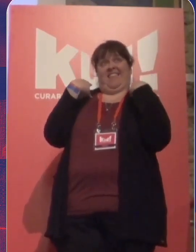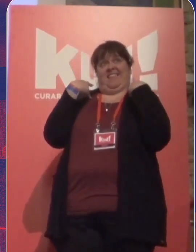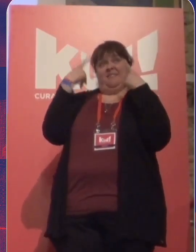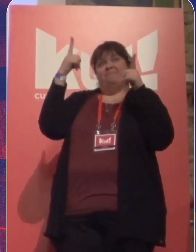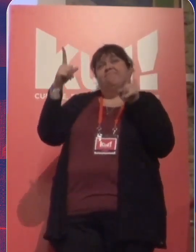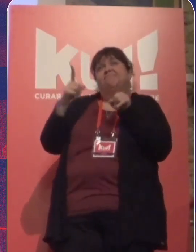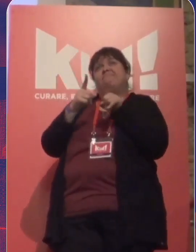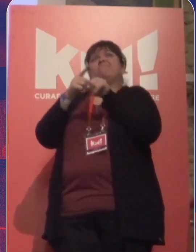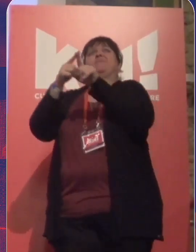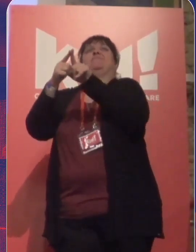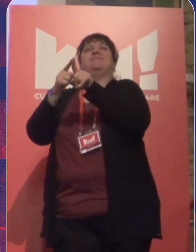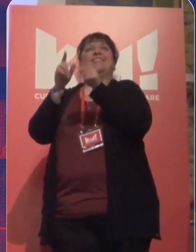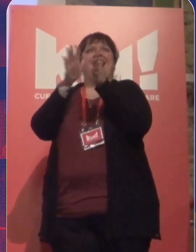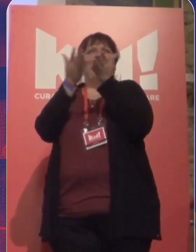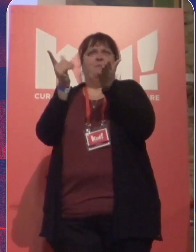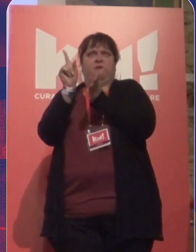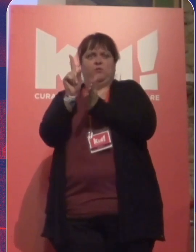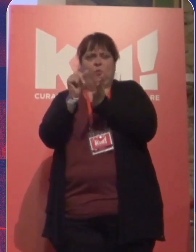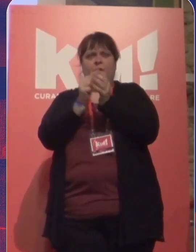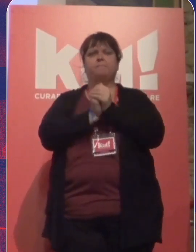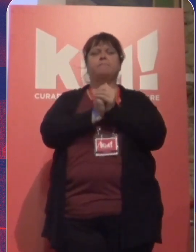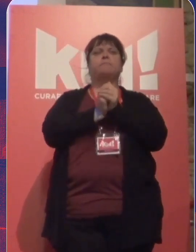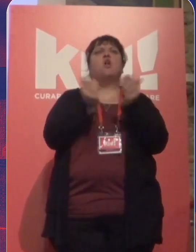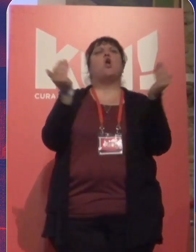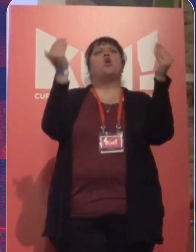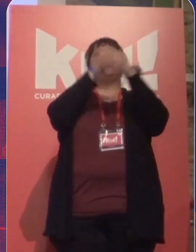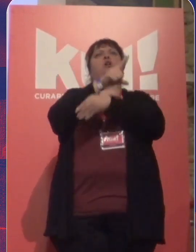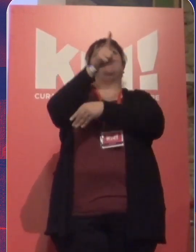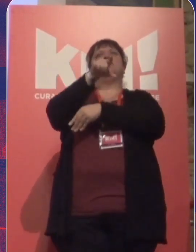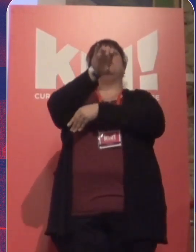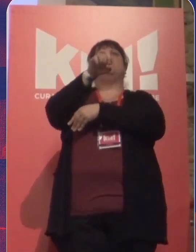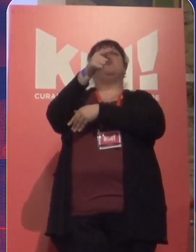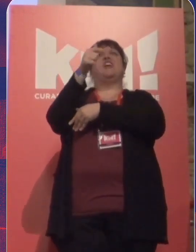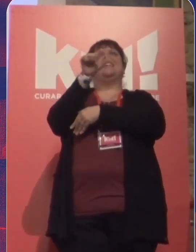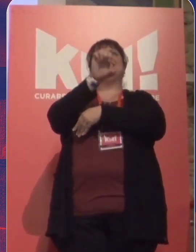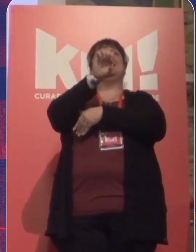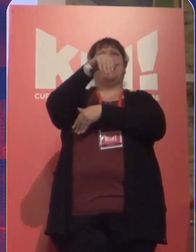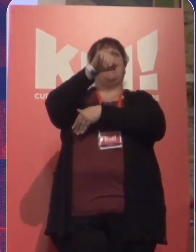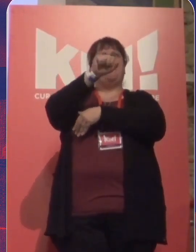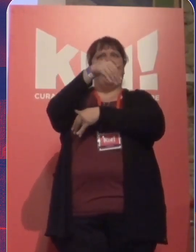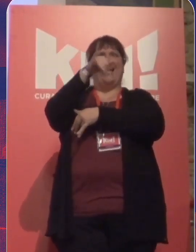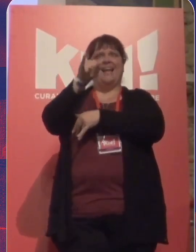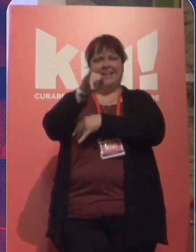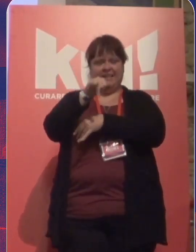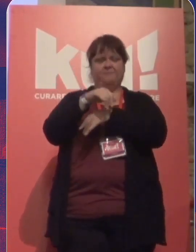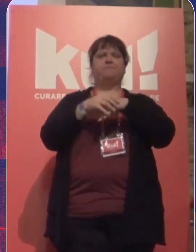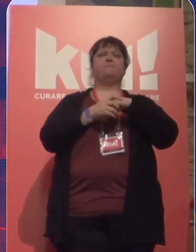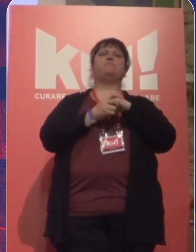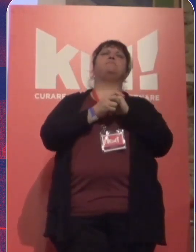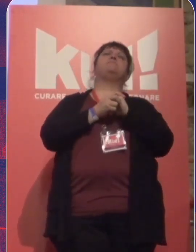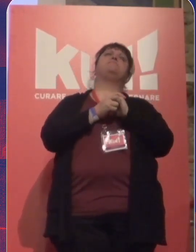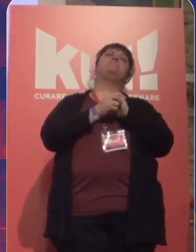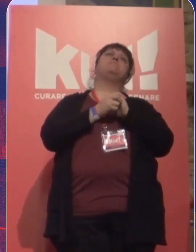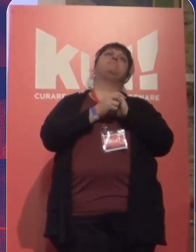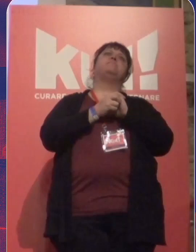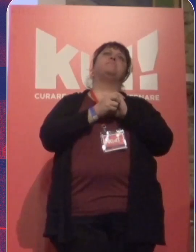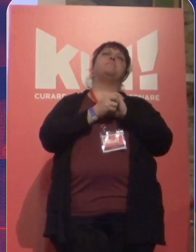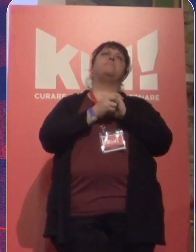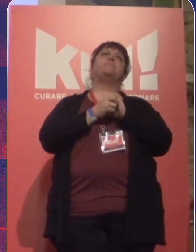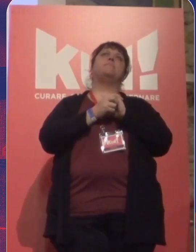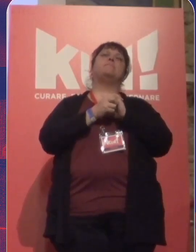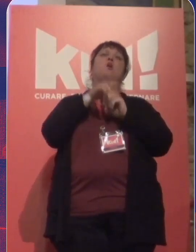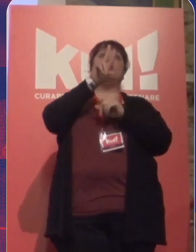2018 la notte del getsemani enow di torino 2019 dal